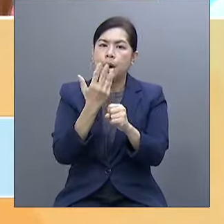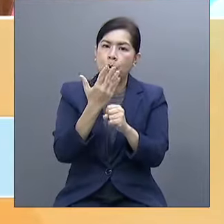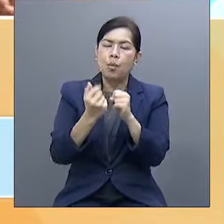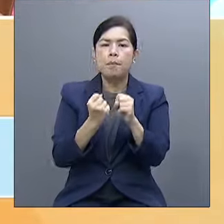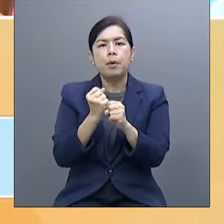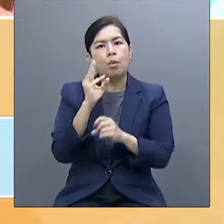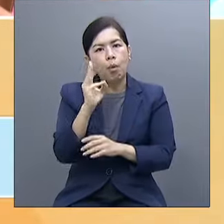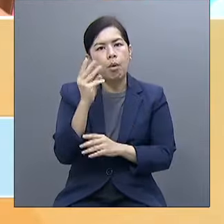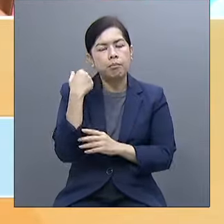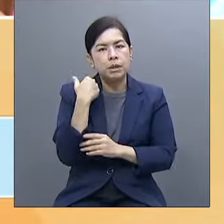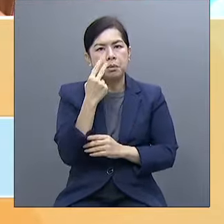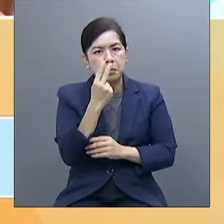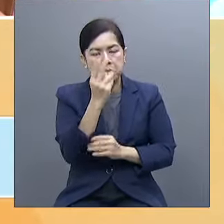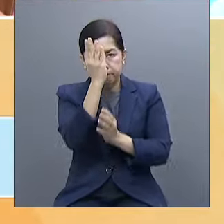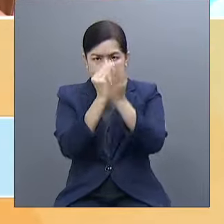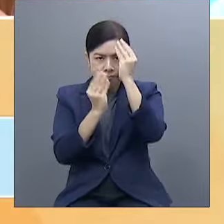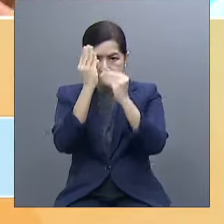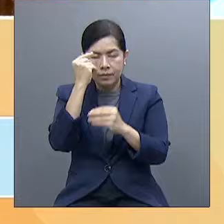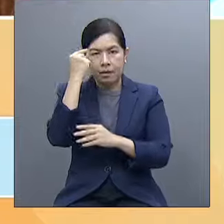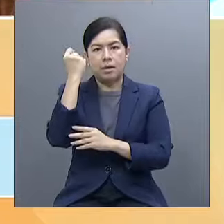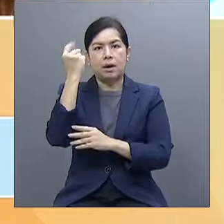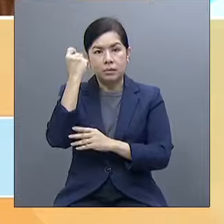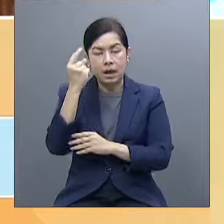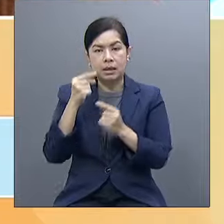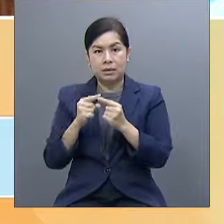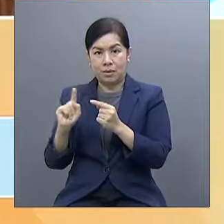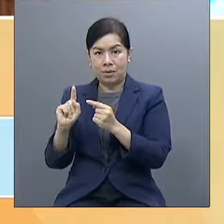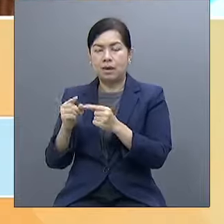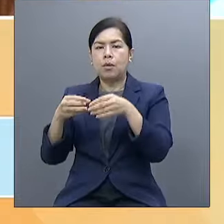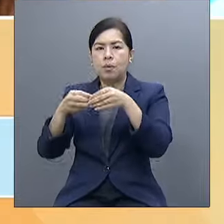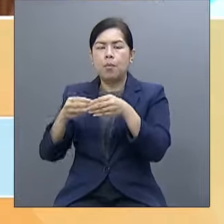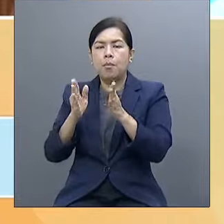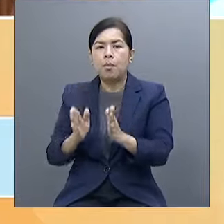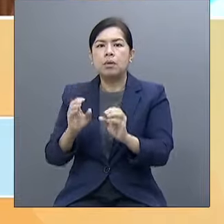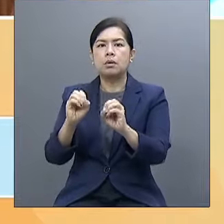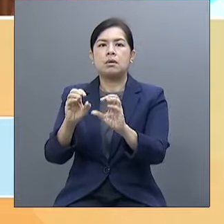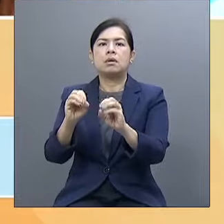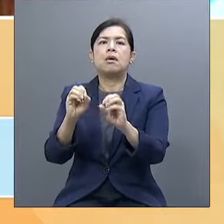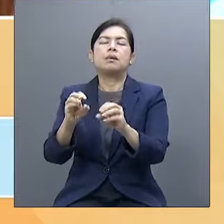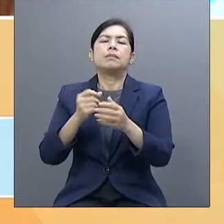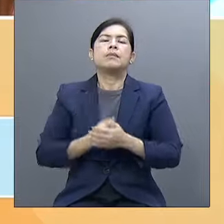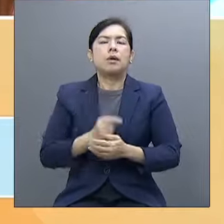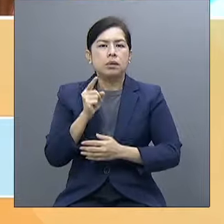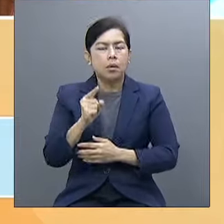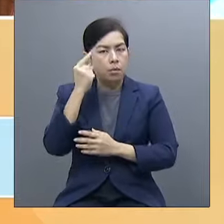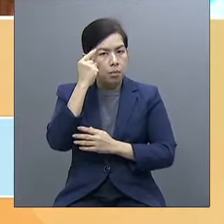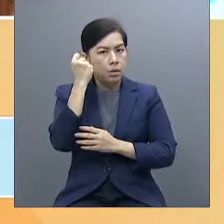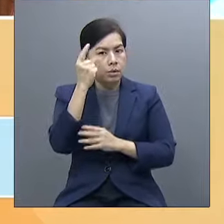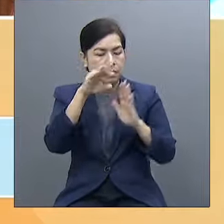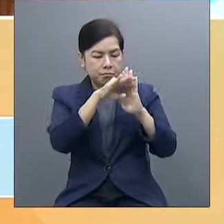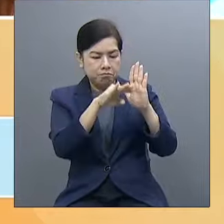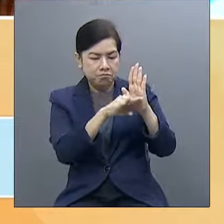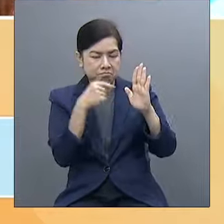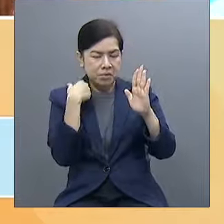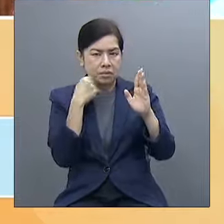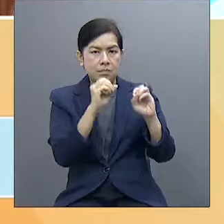ยตัวเองสองก็คือคุณครูก็จะต้องรู้กระบวนการก็มีคุณครูมาเล่านิทานคุณครูมาสอนกฎจราจรเส